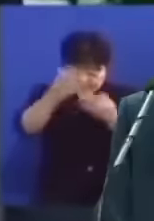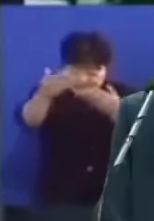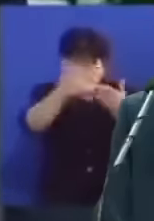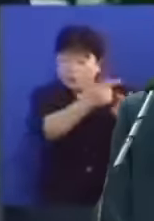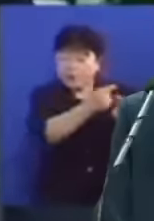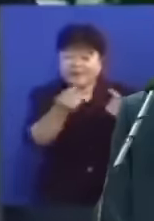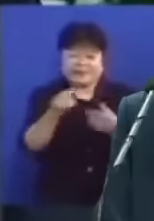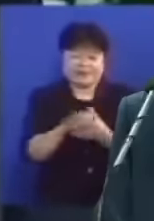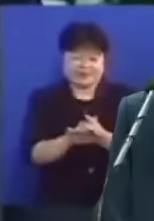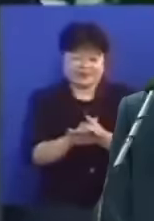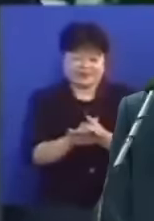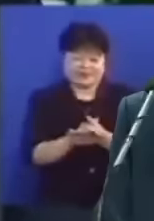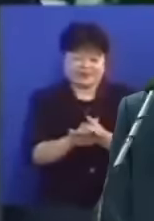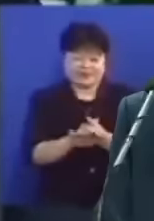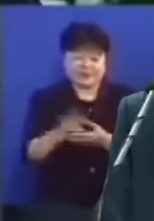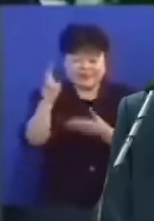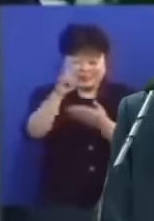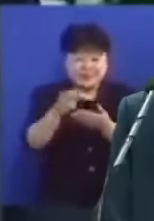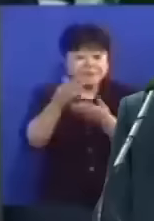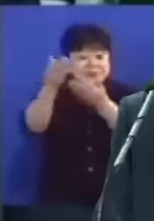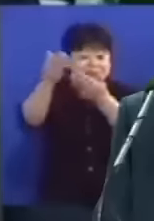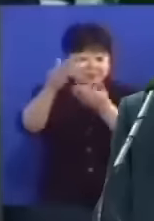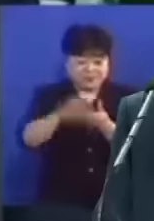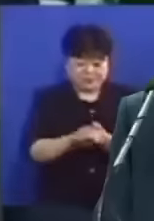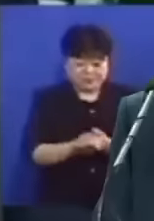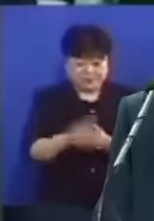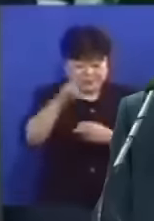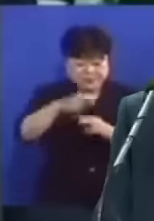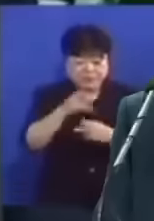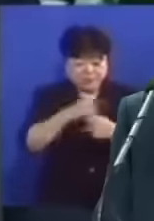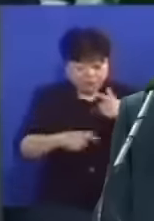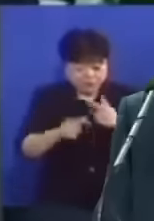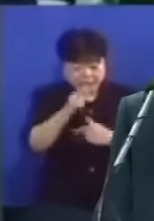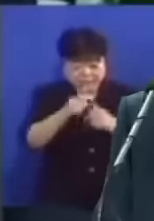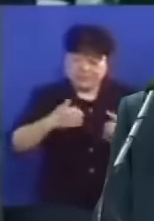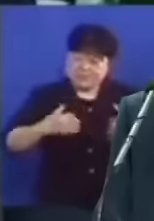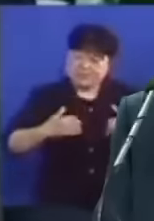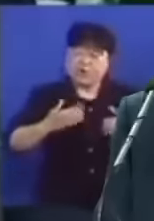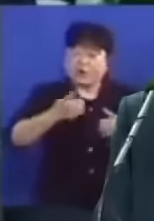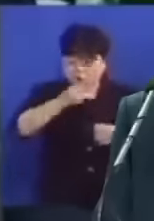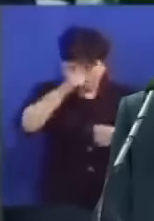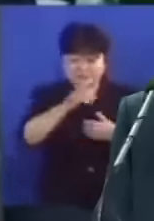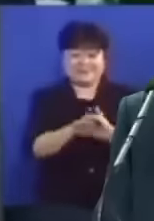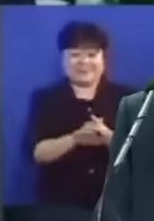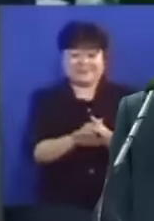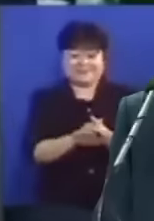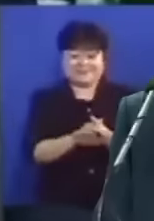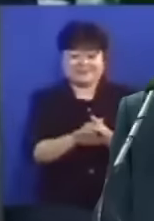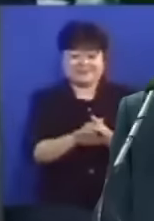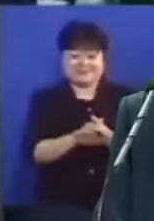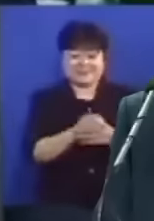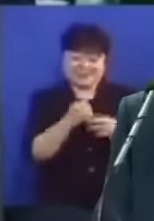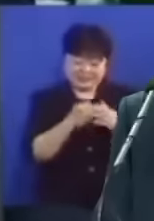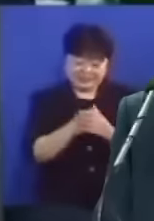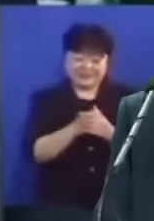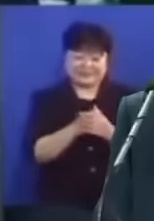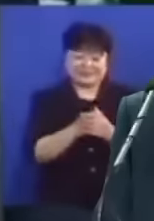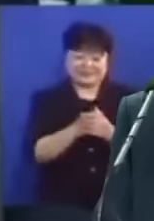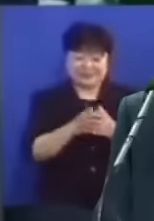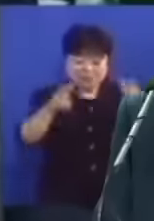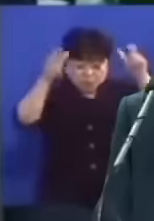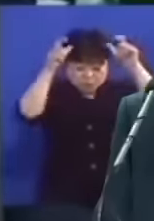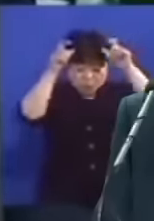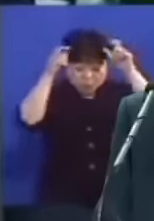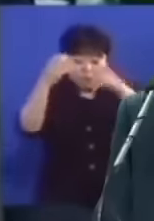것입니다. 근데 우리가 찬미를 드리면 그런 제사보다 하나님이 더 좋아하신다는 것입니다. 그러니